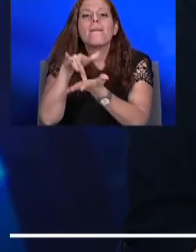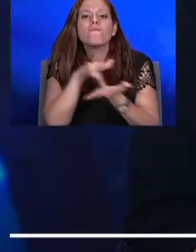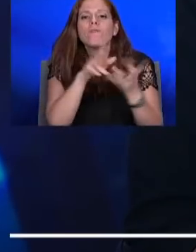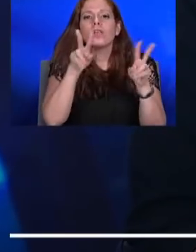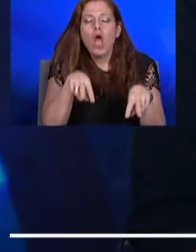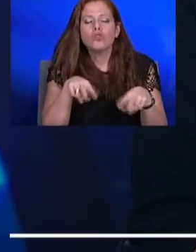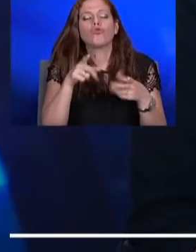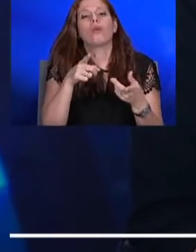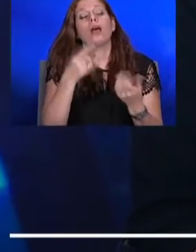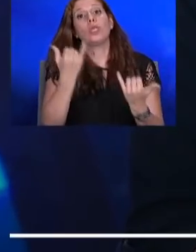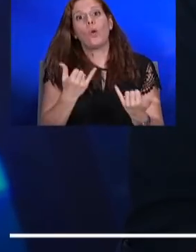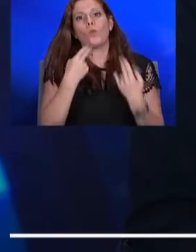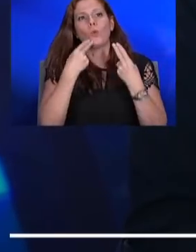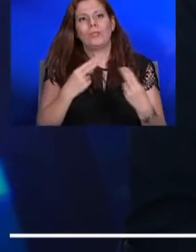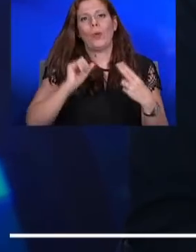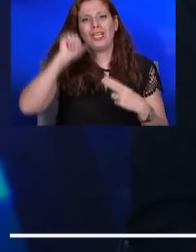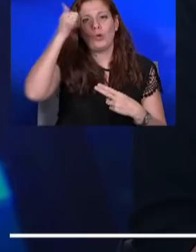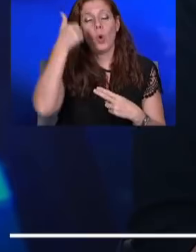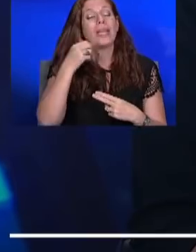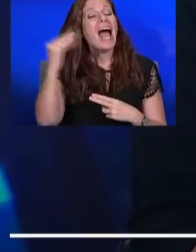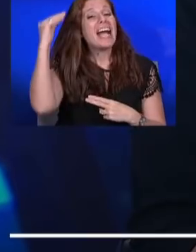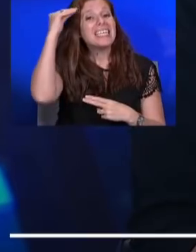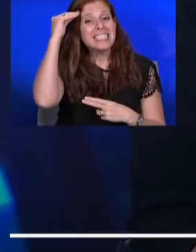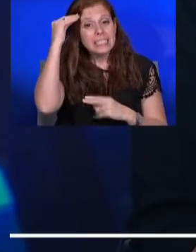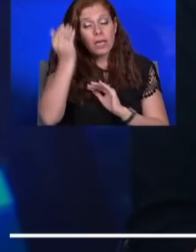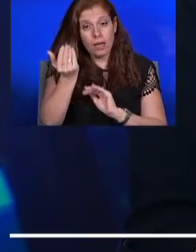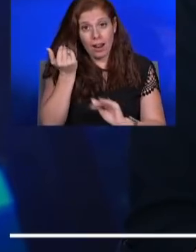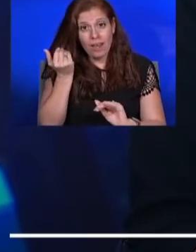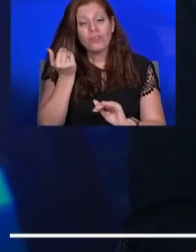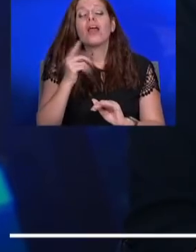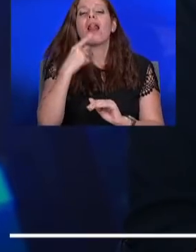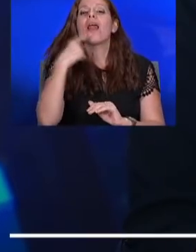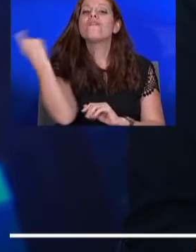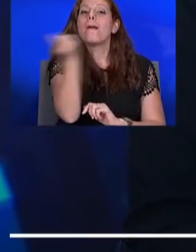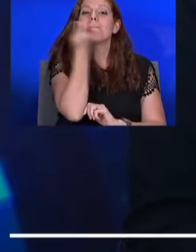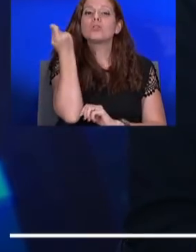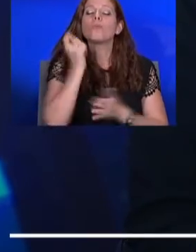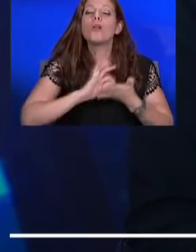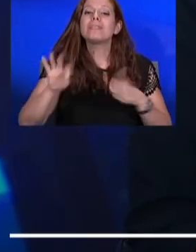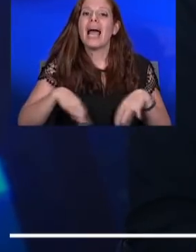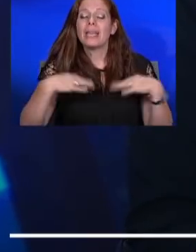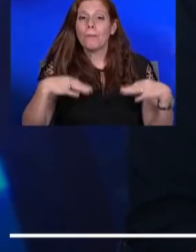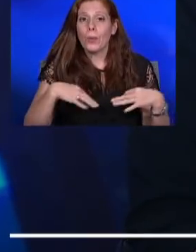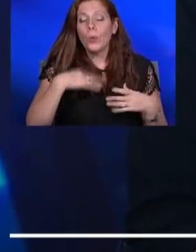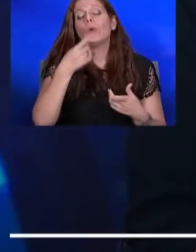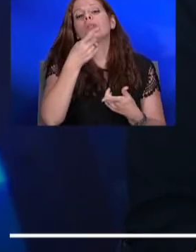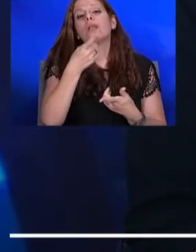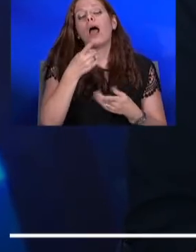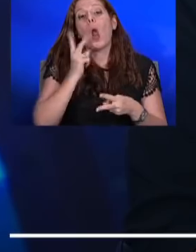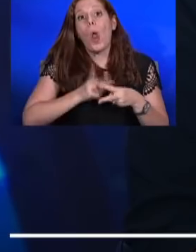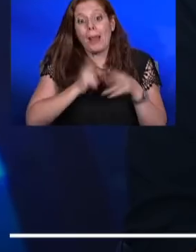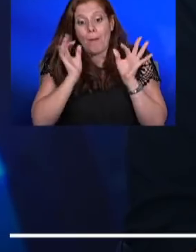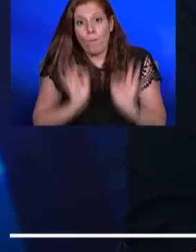הראשונות. רק נזכיר קודם, לפי פרסומי משרד הבריאות על החולים המאומתים, יש בישראל קצת פחות מ-50,000 בני